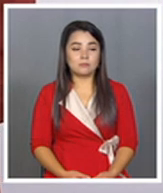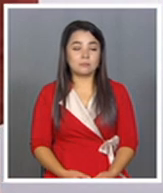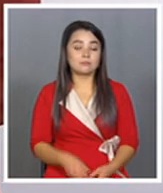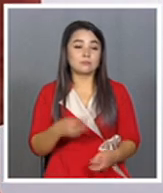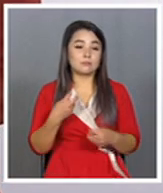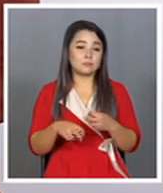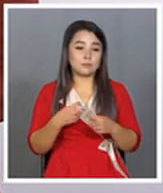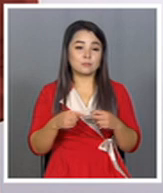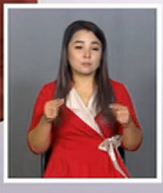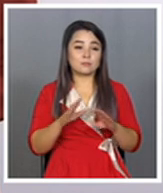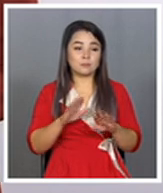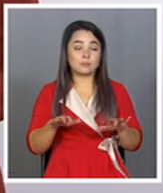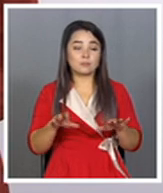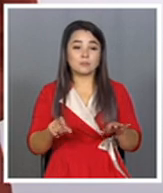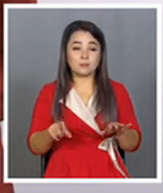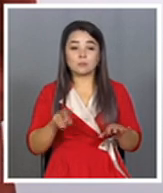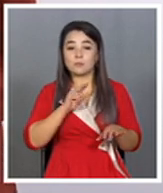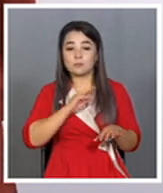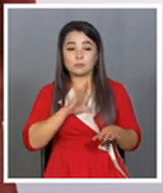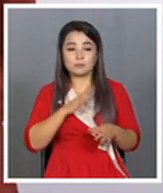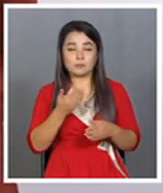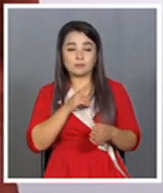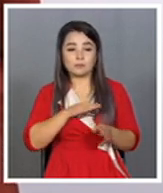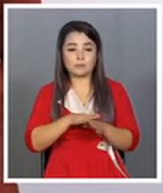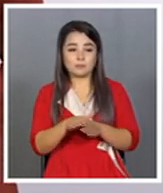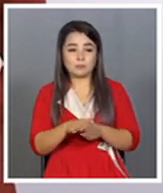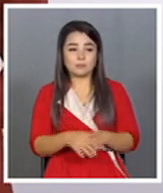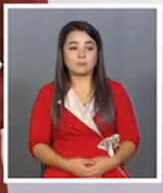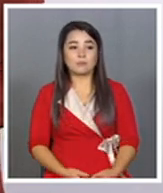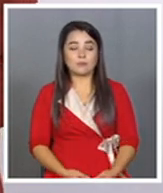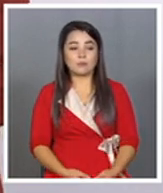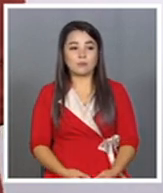Ауытқуларына жатпайтыны тінтуірдің дұрыс жұмыс жасамай қалуы.